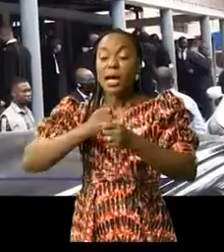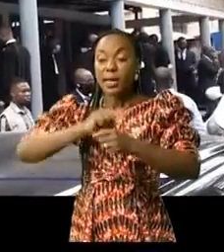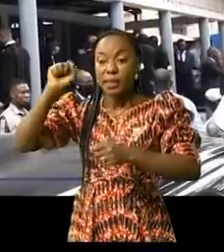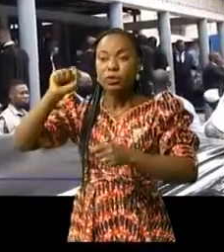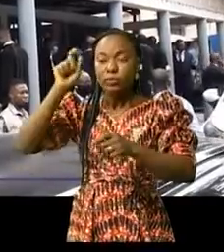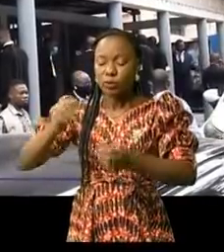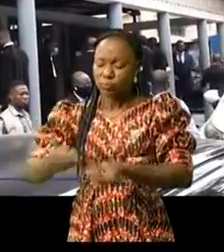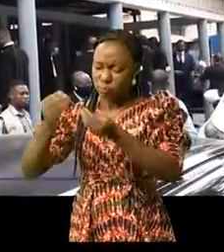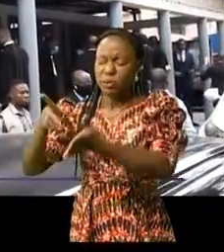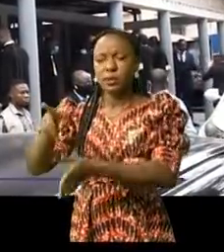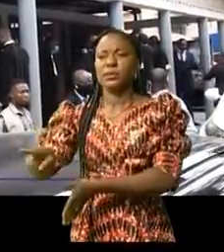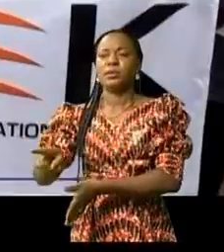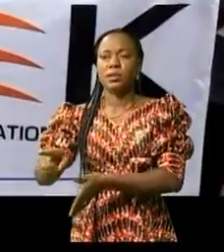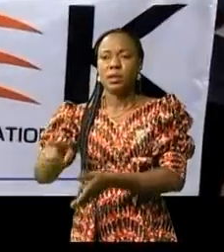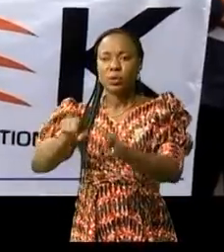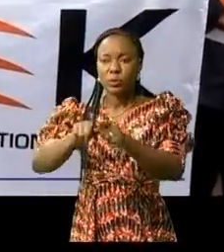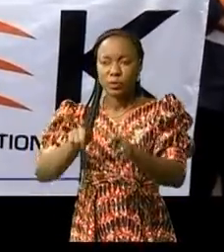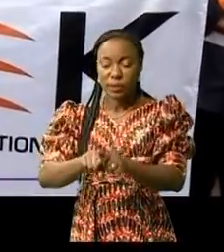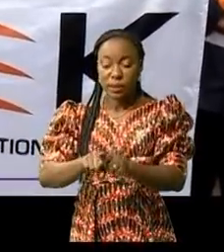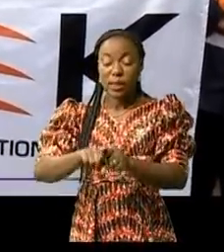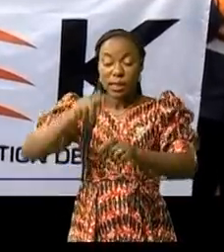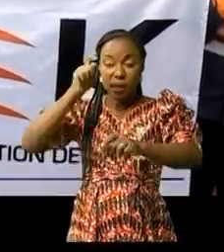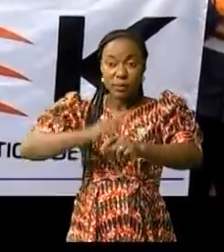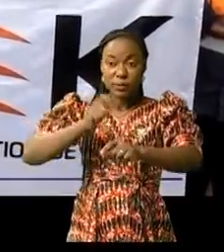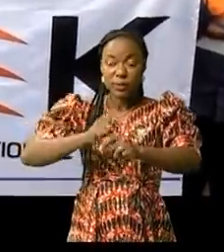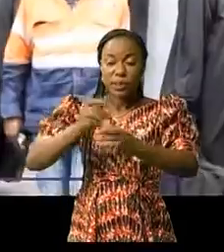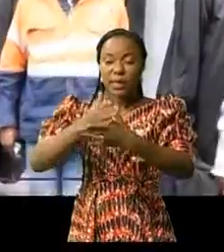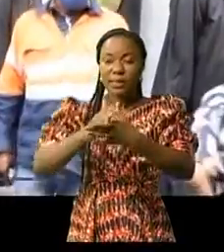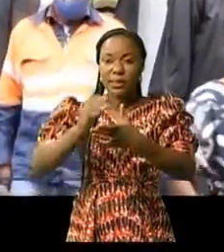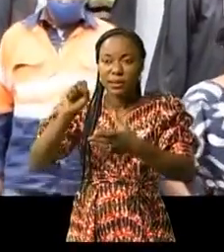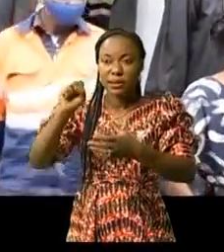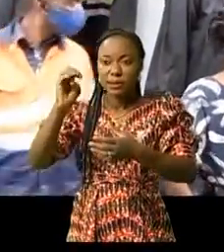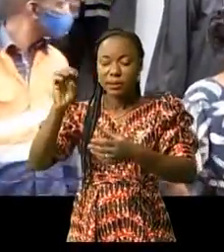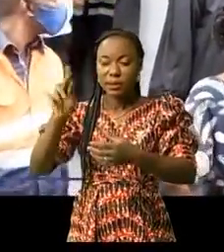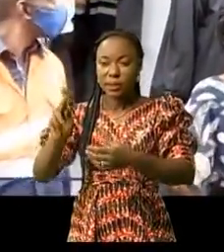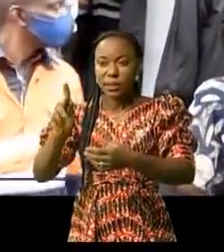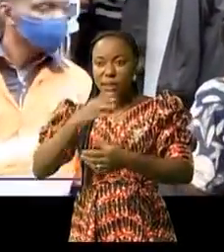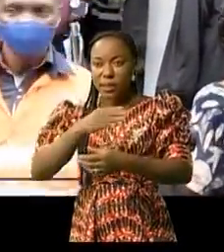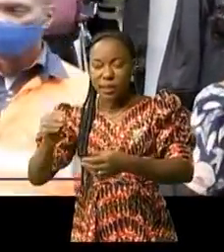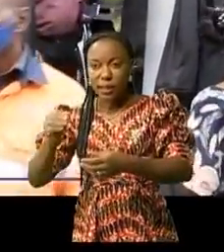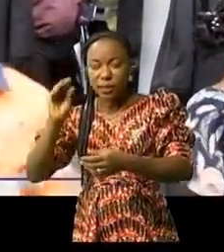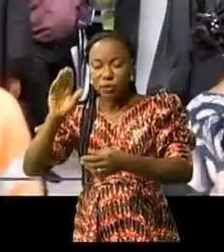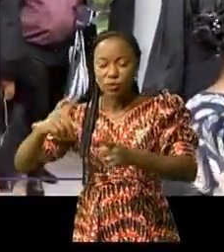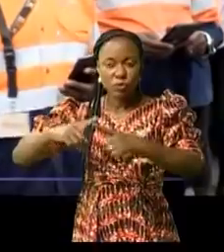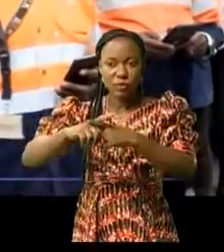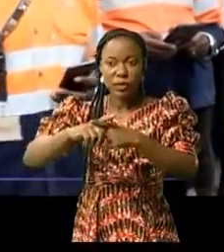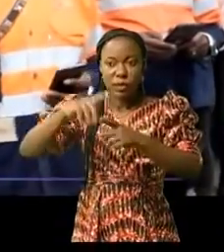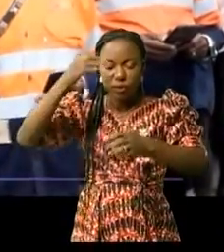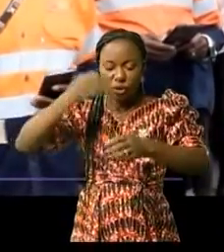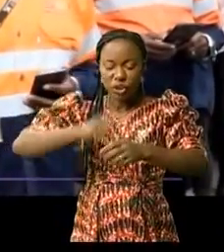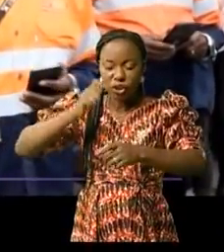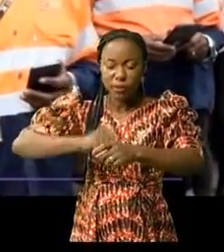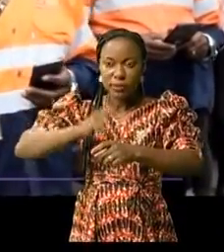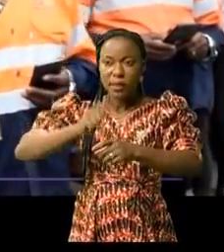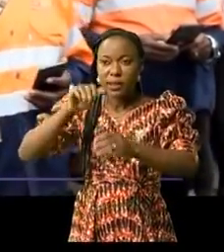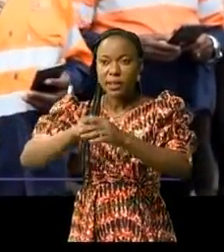les procès entre la sec et son adversaire a été transféré à kita ça au tribunal de matete pour ce jeudi 30